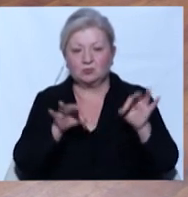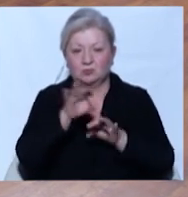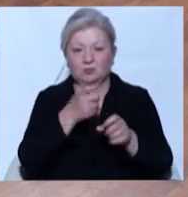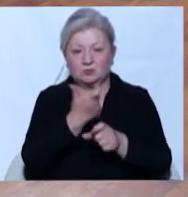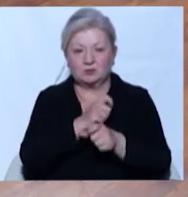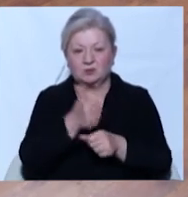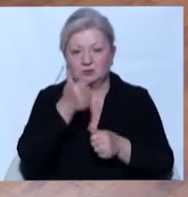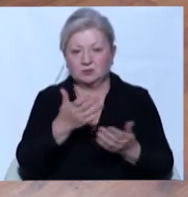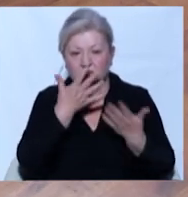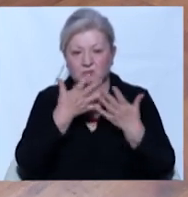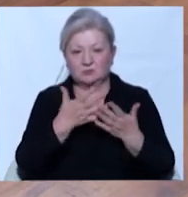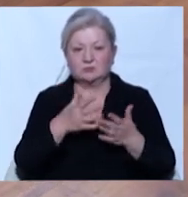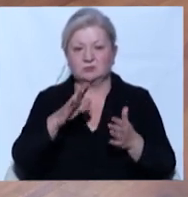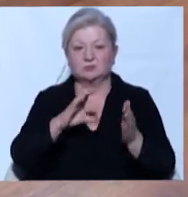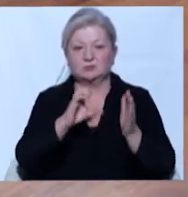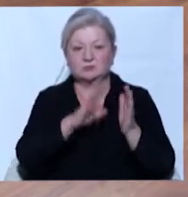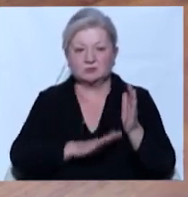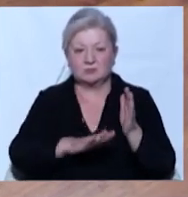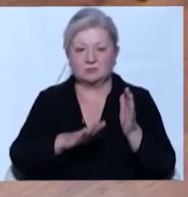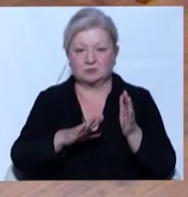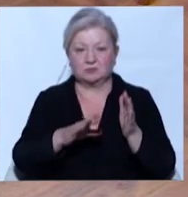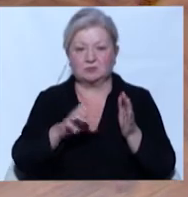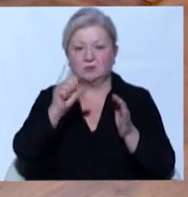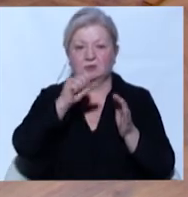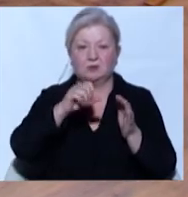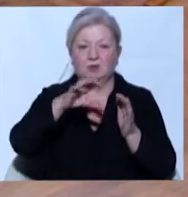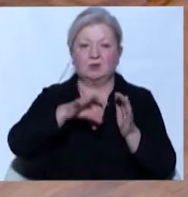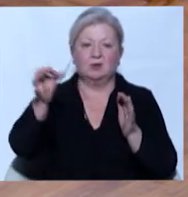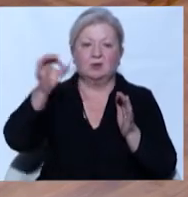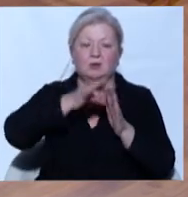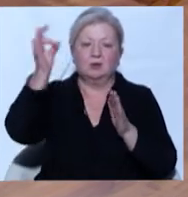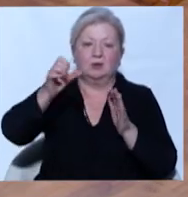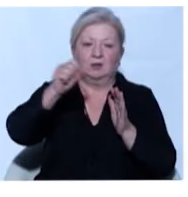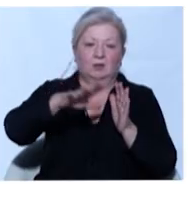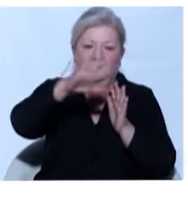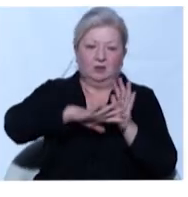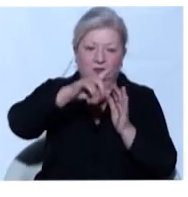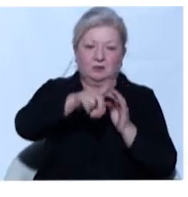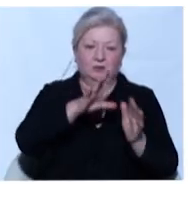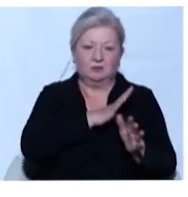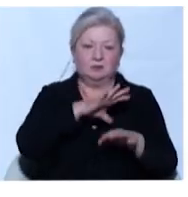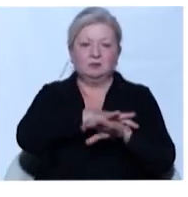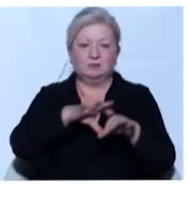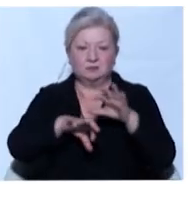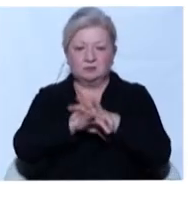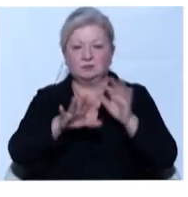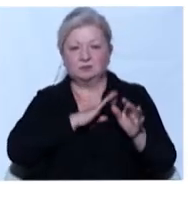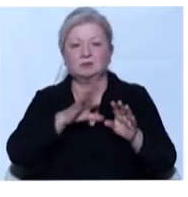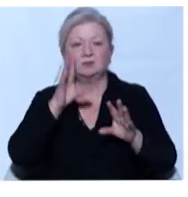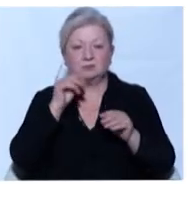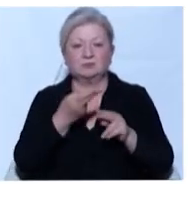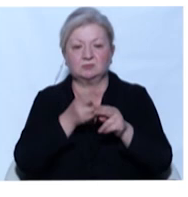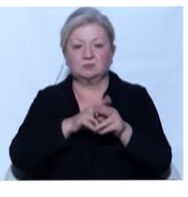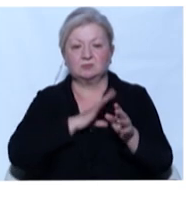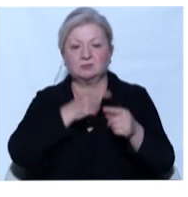ძალიან კარგად ჩანს სამხრეთ აღმოსავლეთ აზია, როგორ იყო კოლონიზაციის პერიოდში ათვისებული. რა თქმა უნდა, სხვადასხვა დროს იცვლებოდა ტერიტორიების